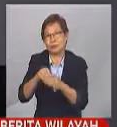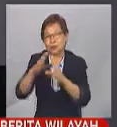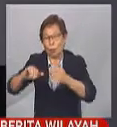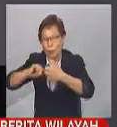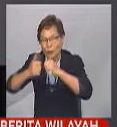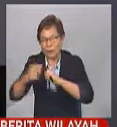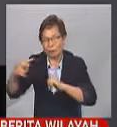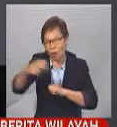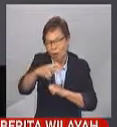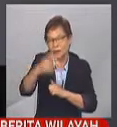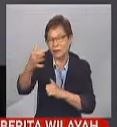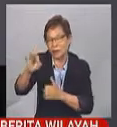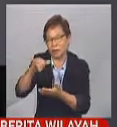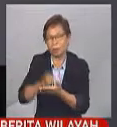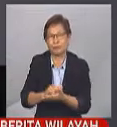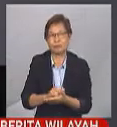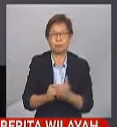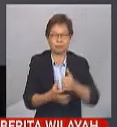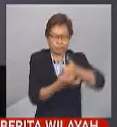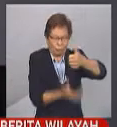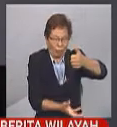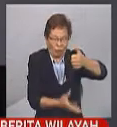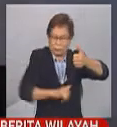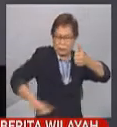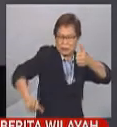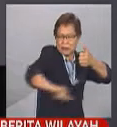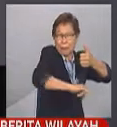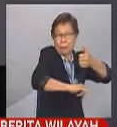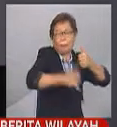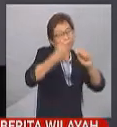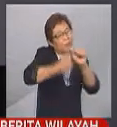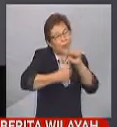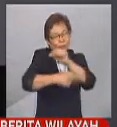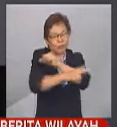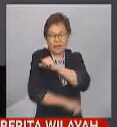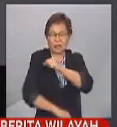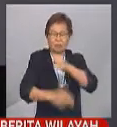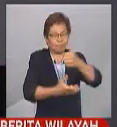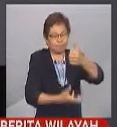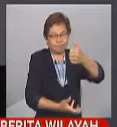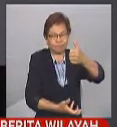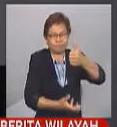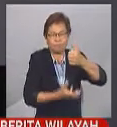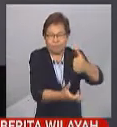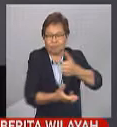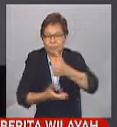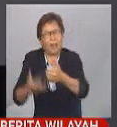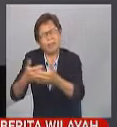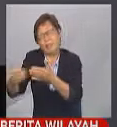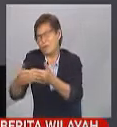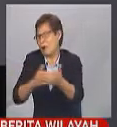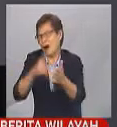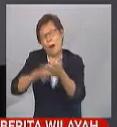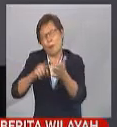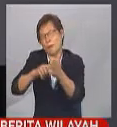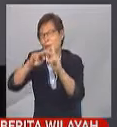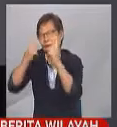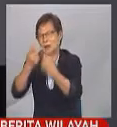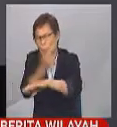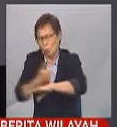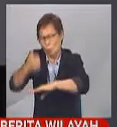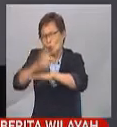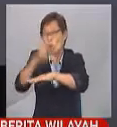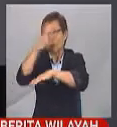runtuhkan sambalado akan diberikan pada setiap Negeri Tanpa mengira Pati menu yang membentuk kerajaan